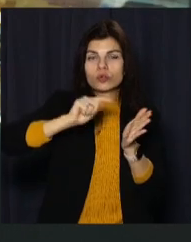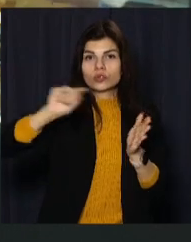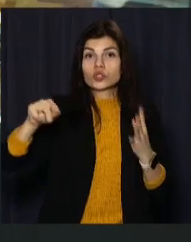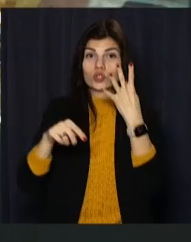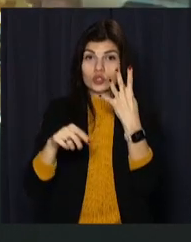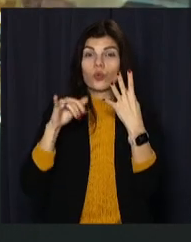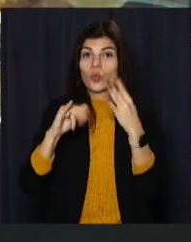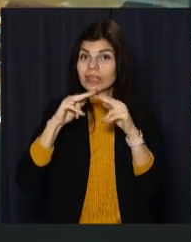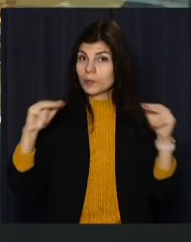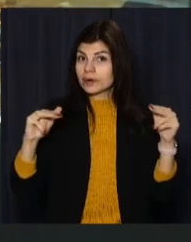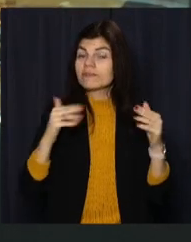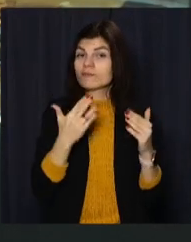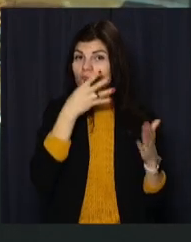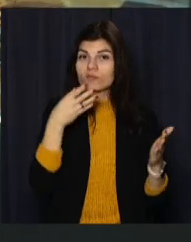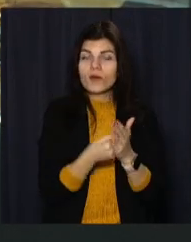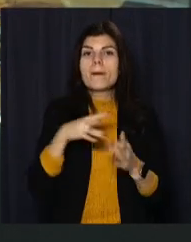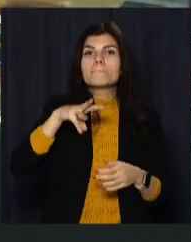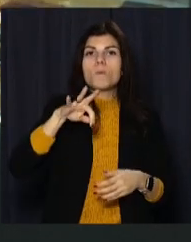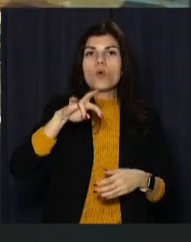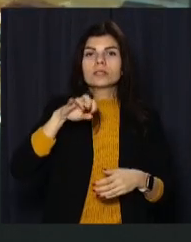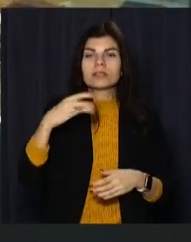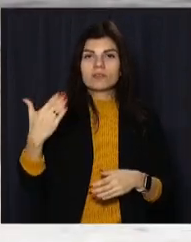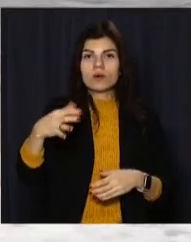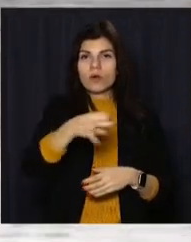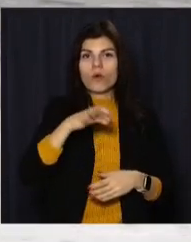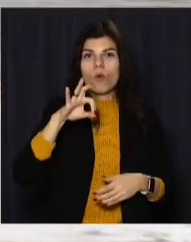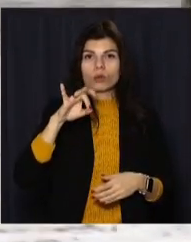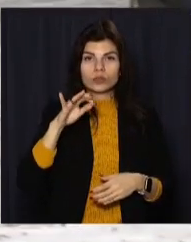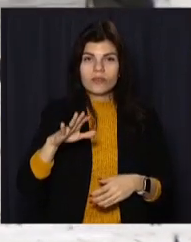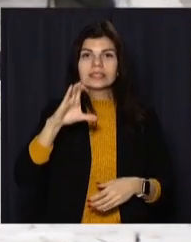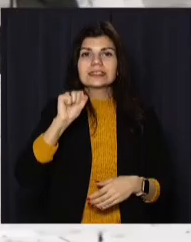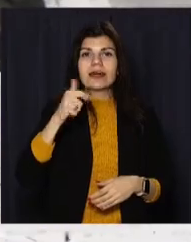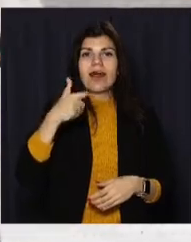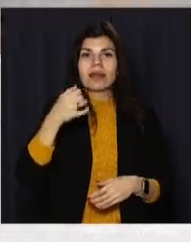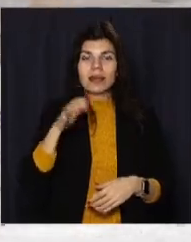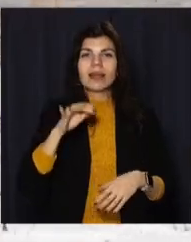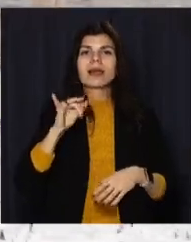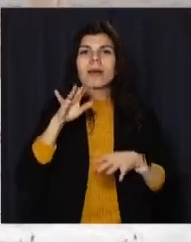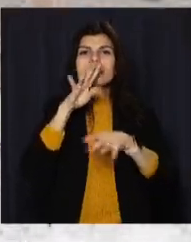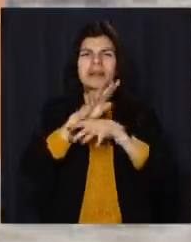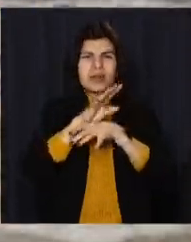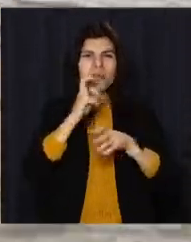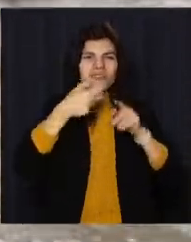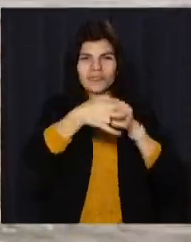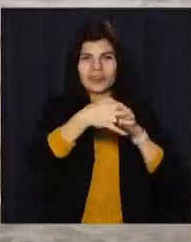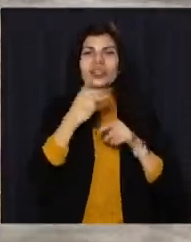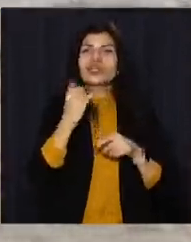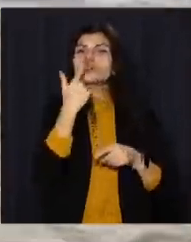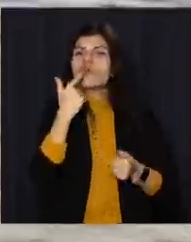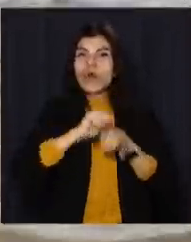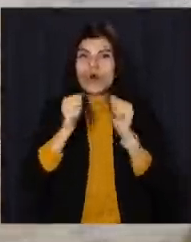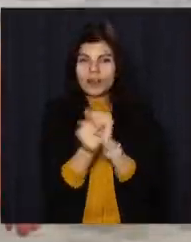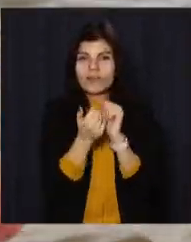з них – у Дніпрі. На Монастирському острові у парках Сагайдак та Придніпровський та озеро на Червоному